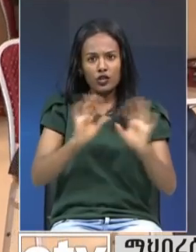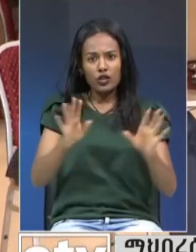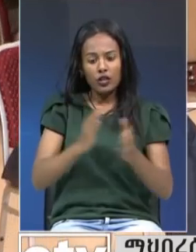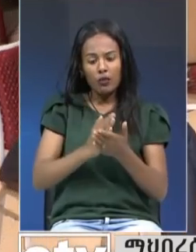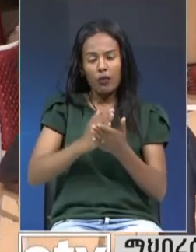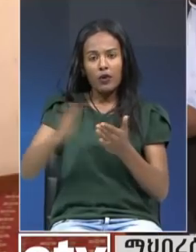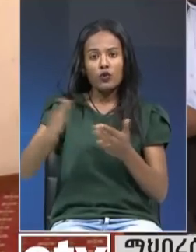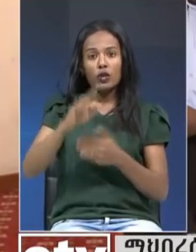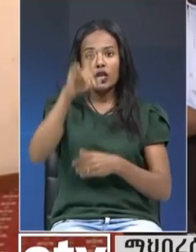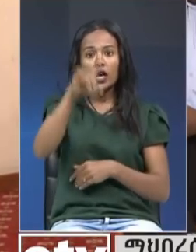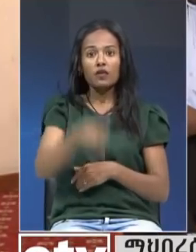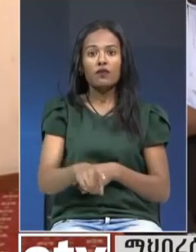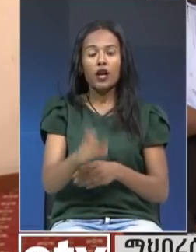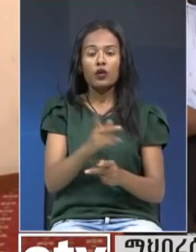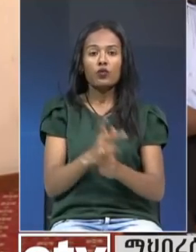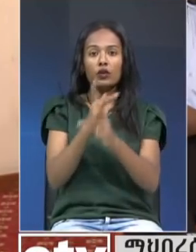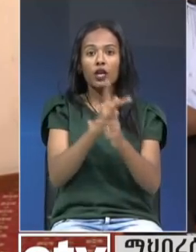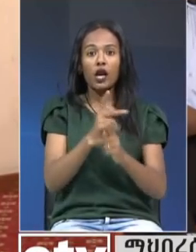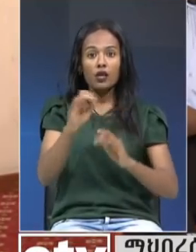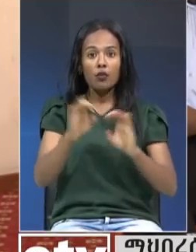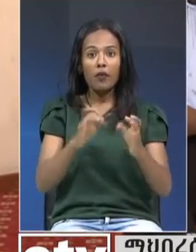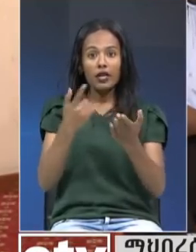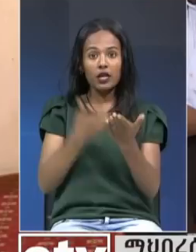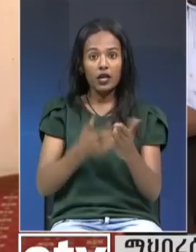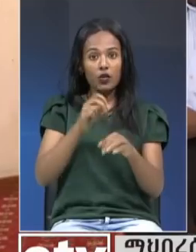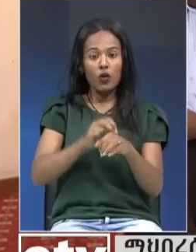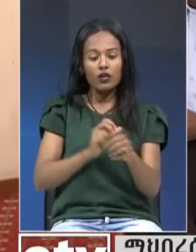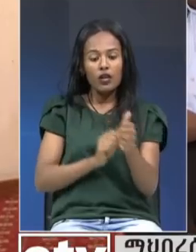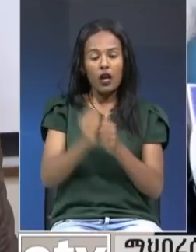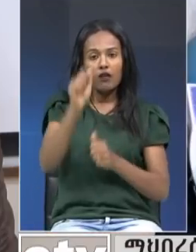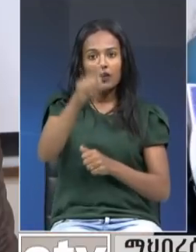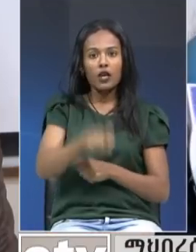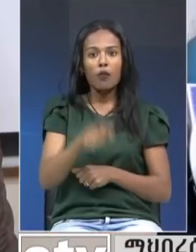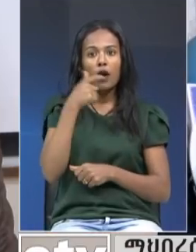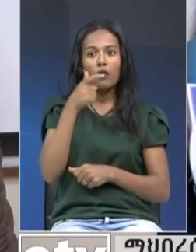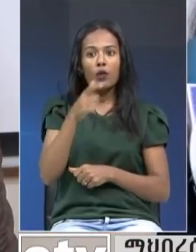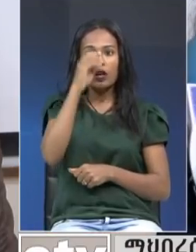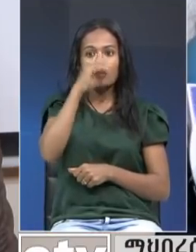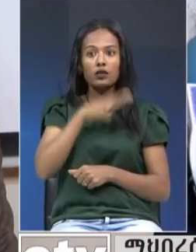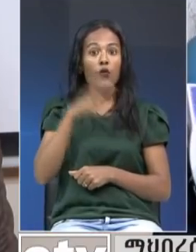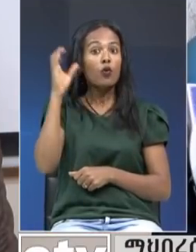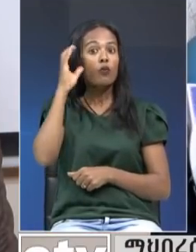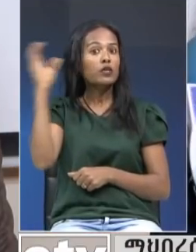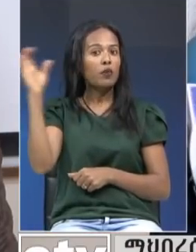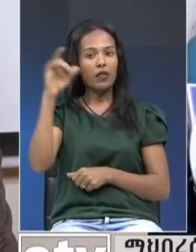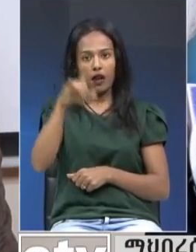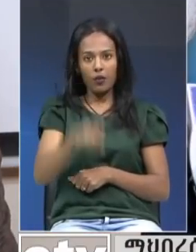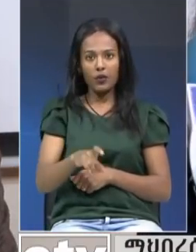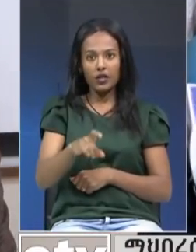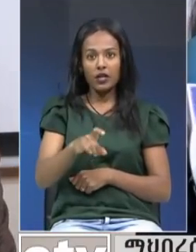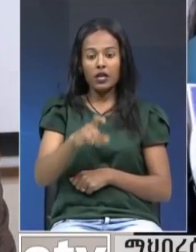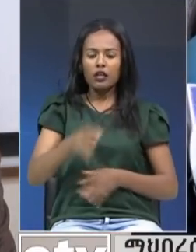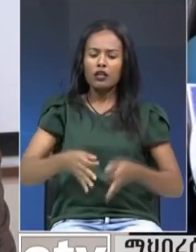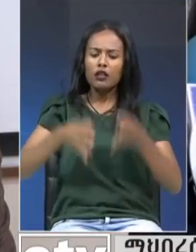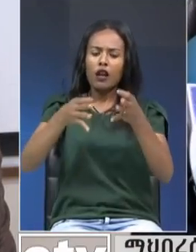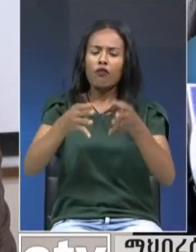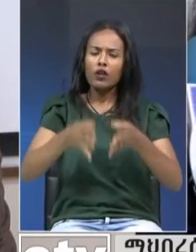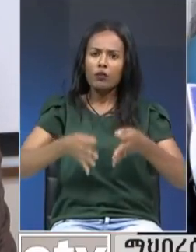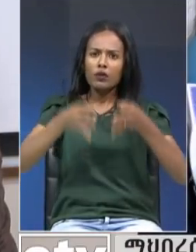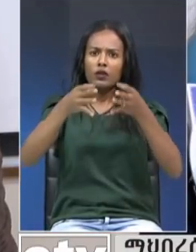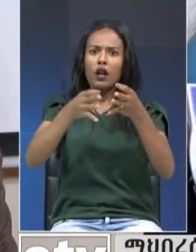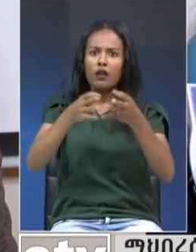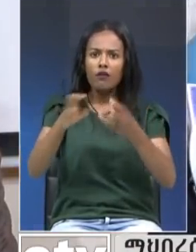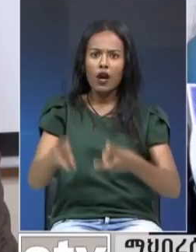በማስወገድ አስፈላጊውን ጥንቃቄ በማድረግ ይህን ወቅት ሊያልፍ ይገባል ብለዋል። ሰው መስማት አለበት። ይተላለፋል። የመተላለፊያ